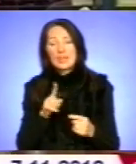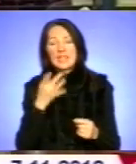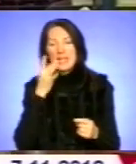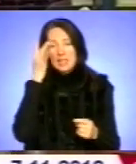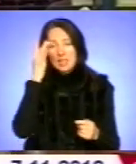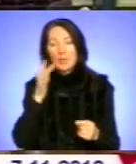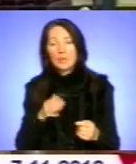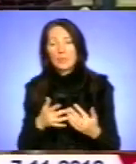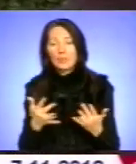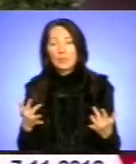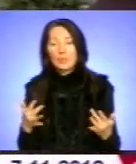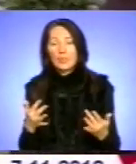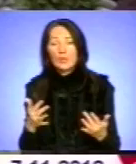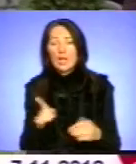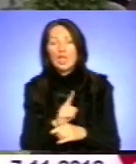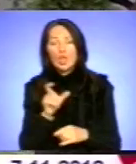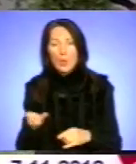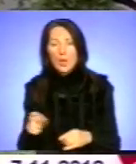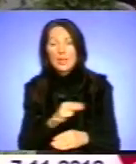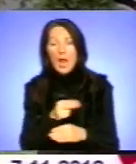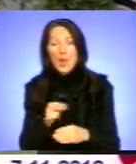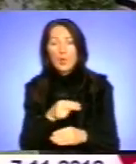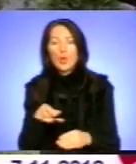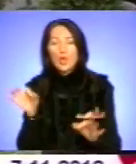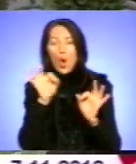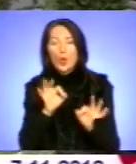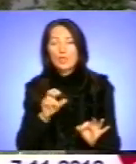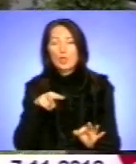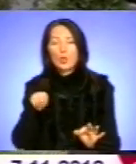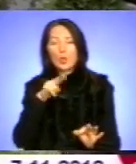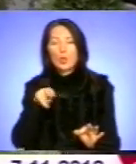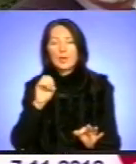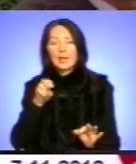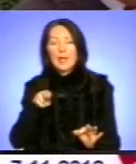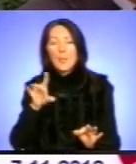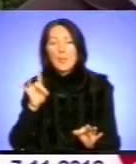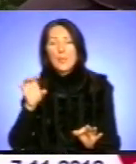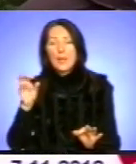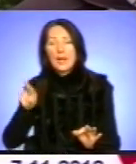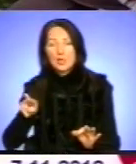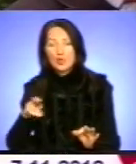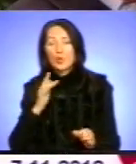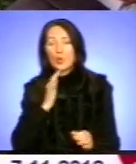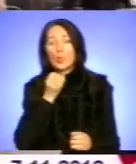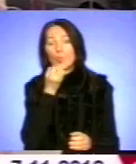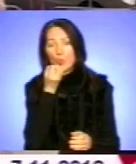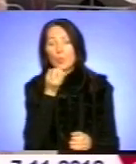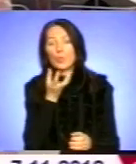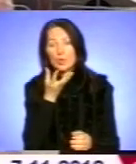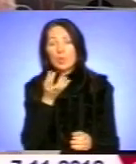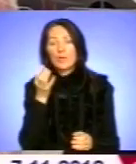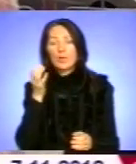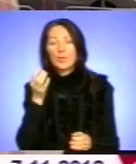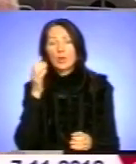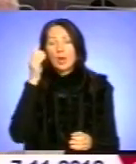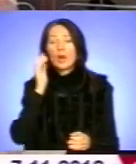літніми варіаціями. Тернополяни лікують осінню депресію позитивним мисленням. Роблю фіззарядку, часом бігаю. Я взагалі-то